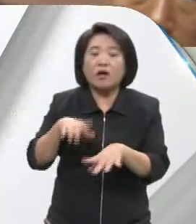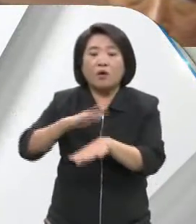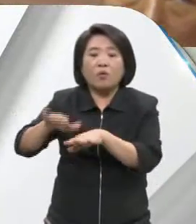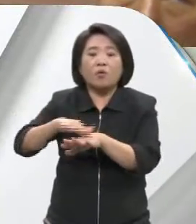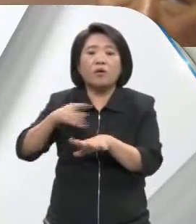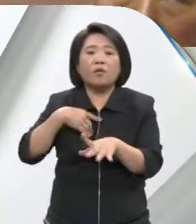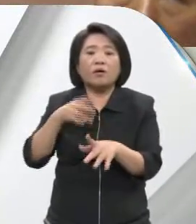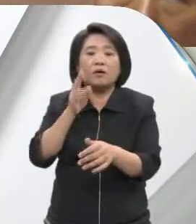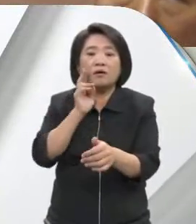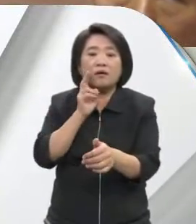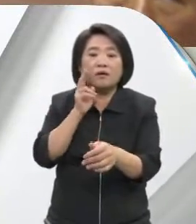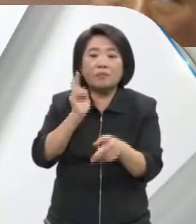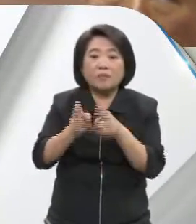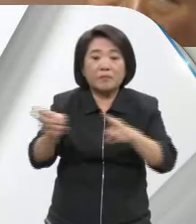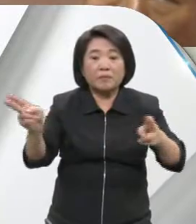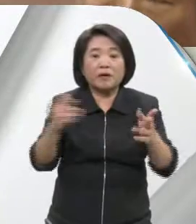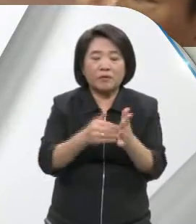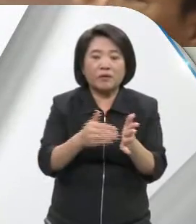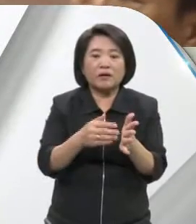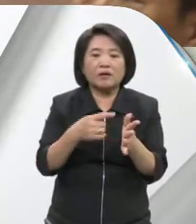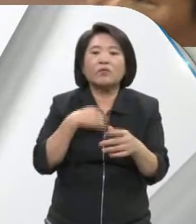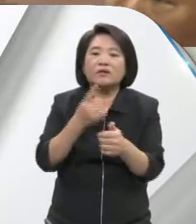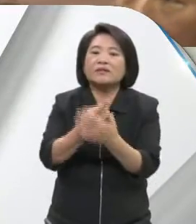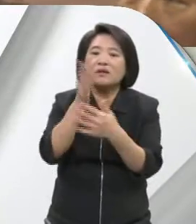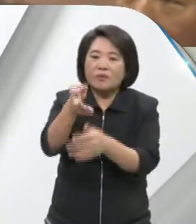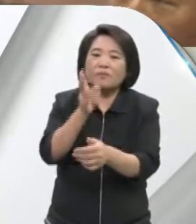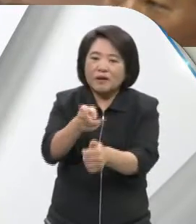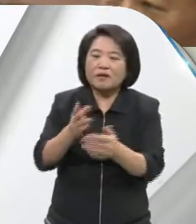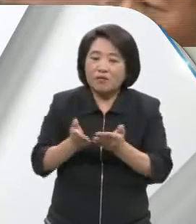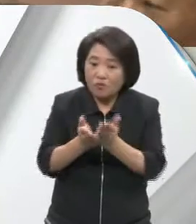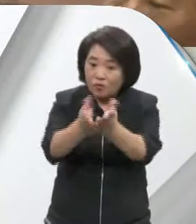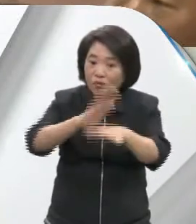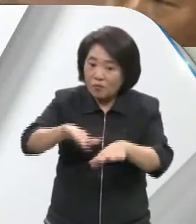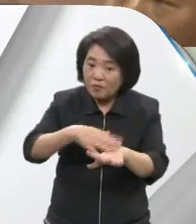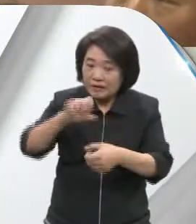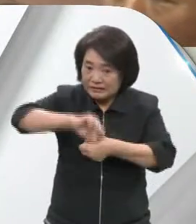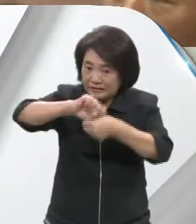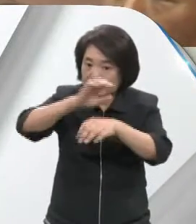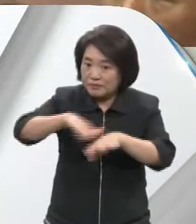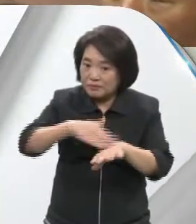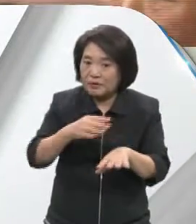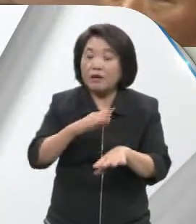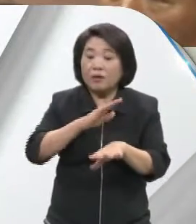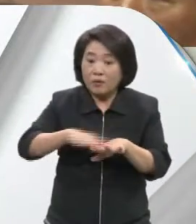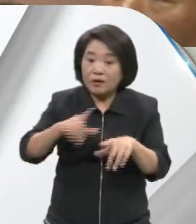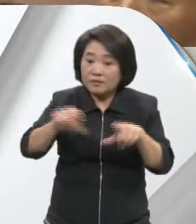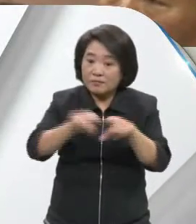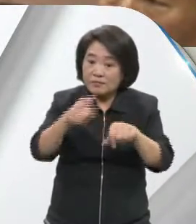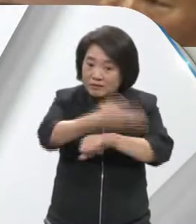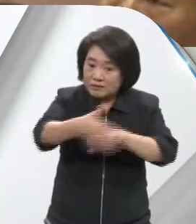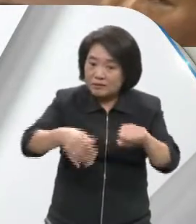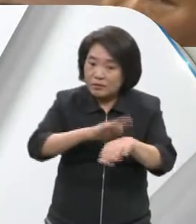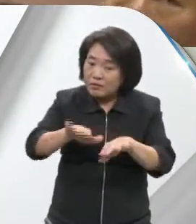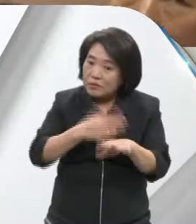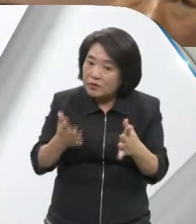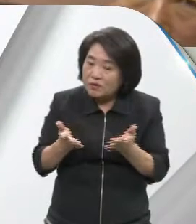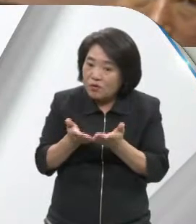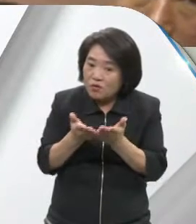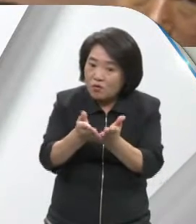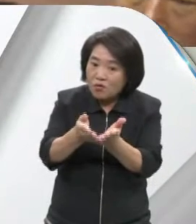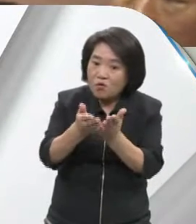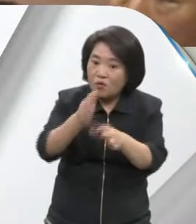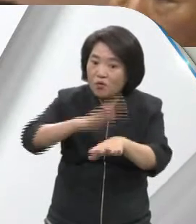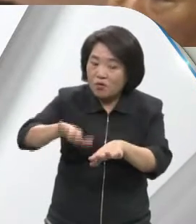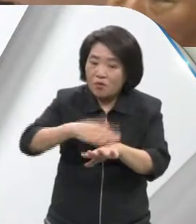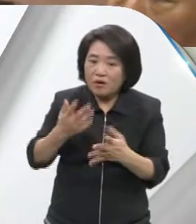勤务的部署啊，我们会试。 我还没有问你派几条到哪里嘛？会增派嘛？ 是， 会增派到太平岛的海域。 是